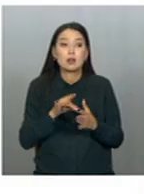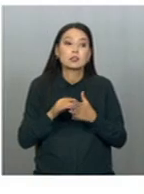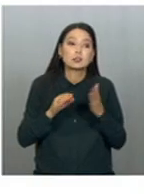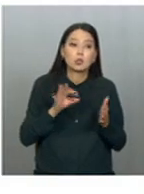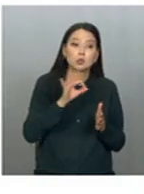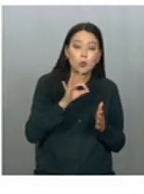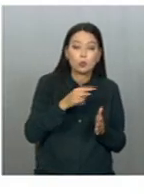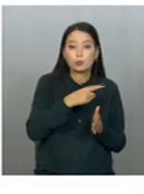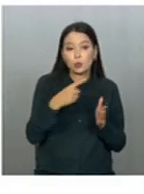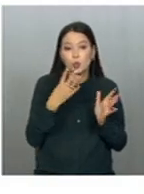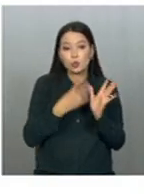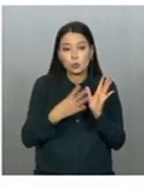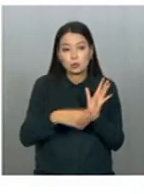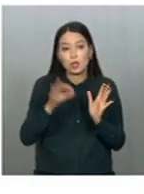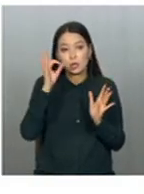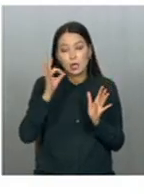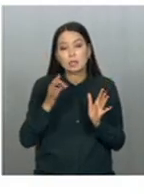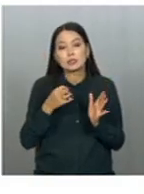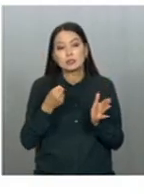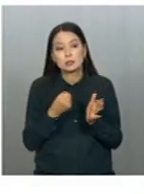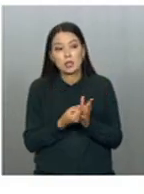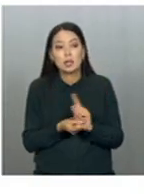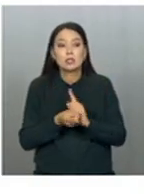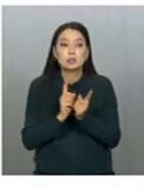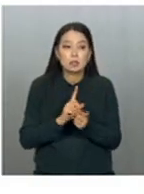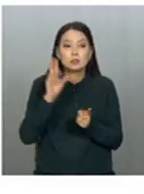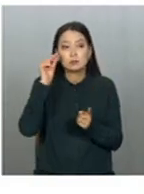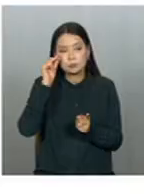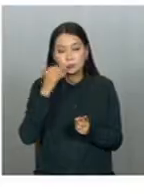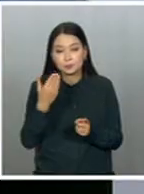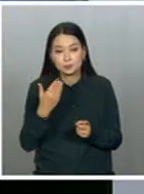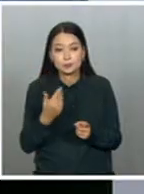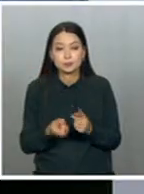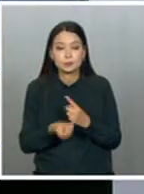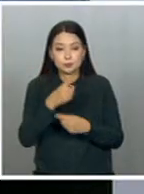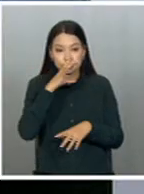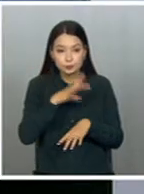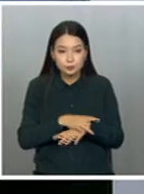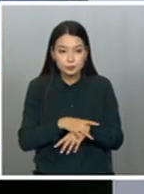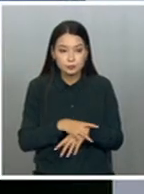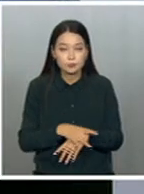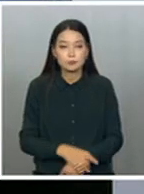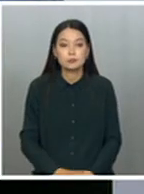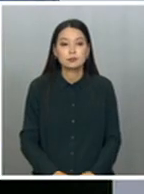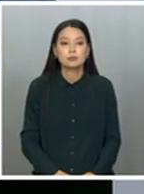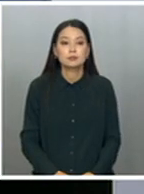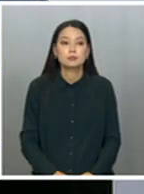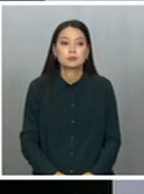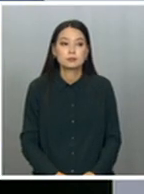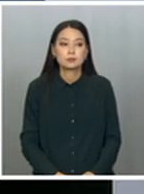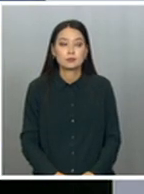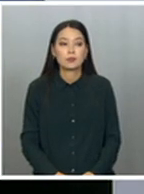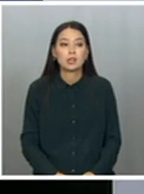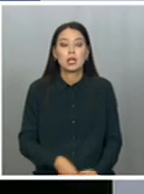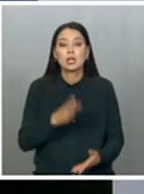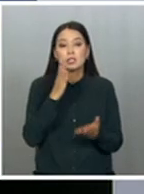градустан минус 90 градусқа дейін теріс таңбалы шамалармен анықталады. Тік